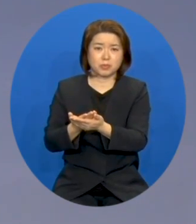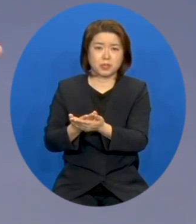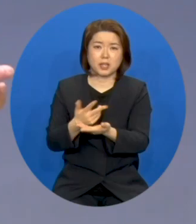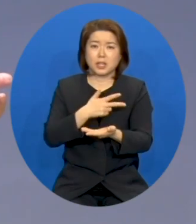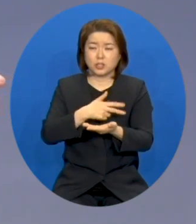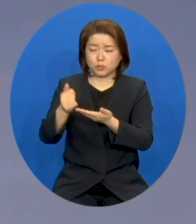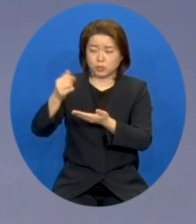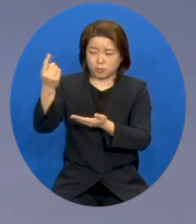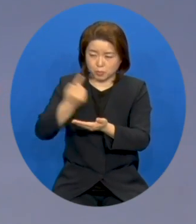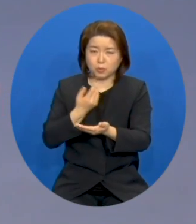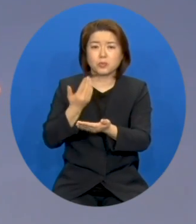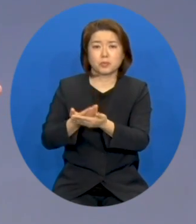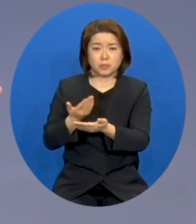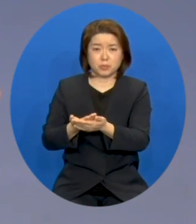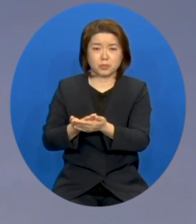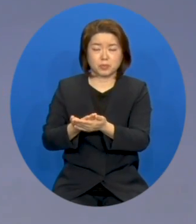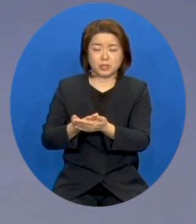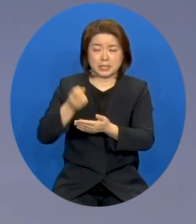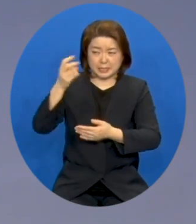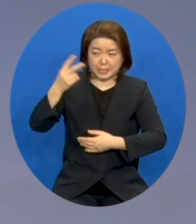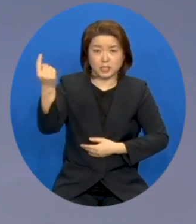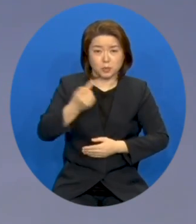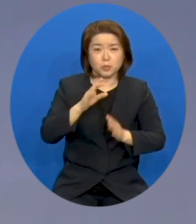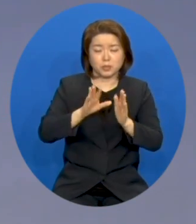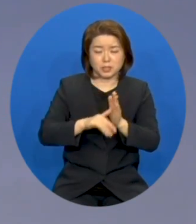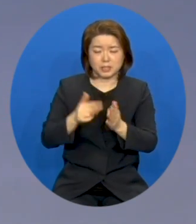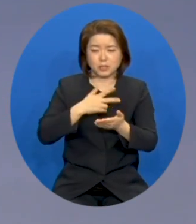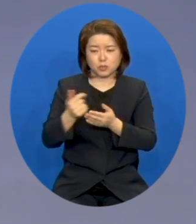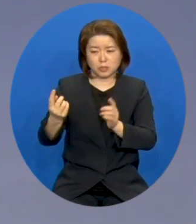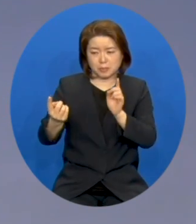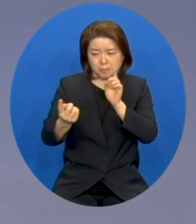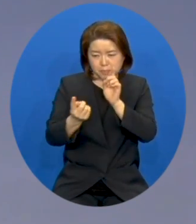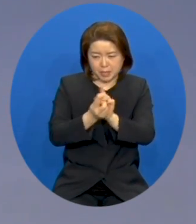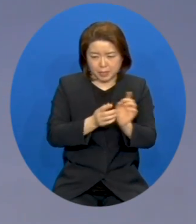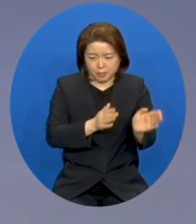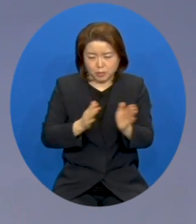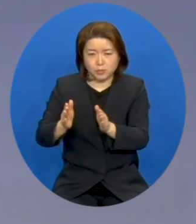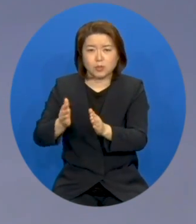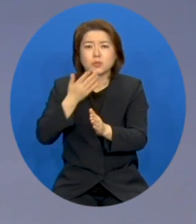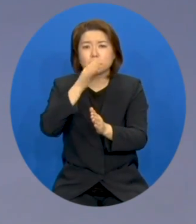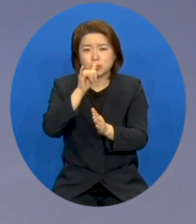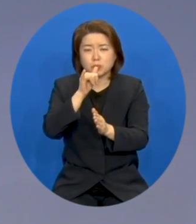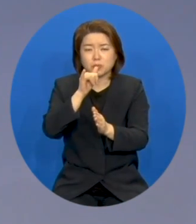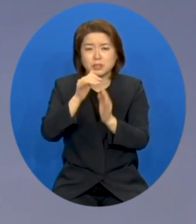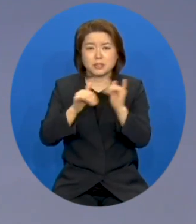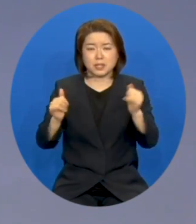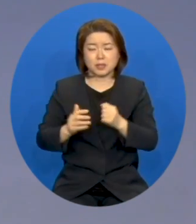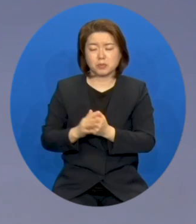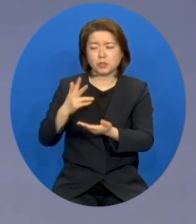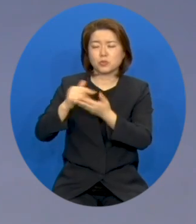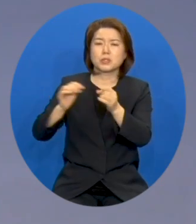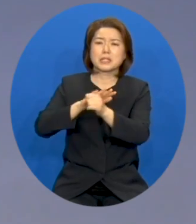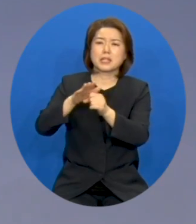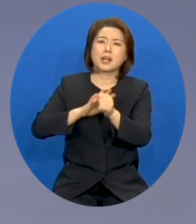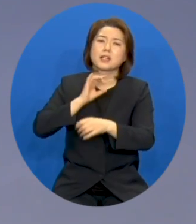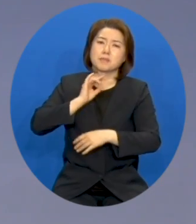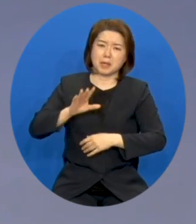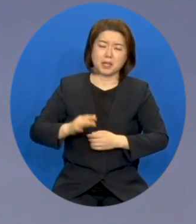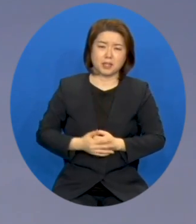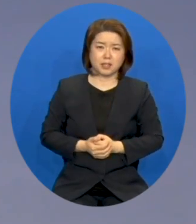주님 재림에 오실 때 주님을 맞이할 수 있는 사람은 주님을 사랑하는 사람밖에